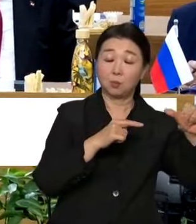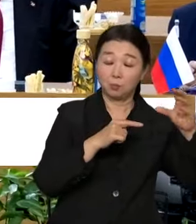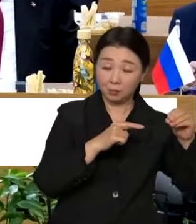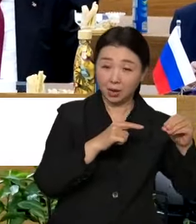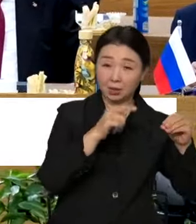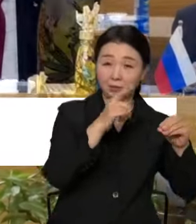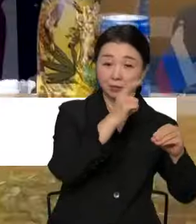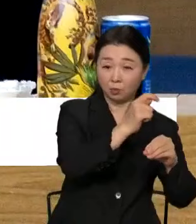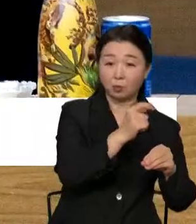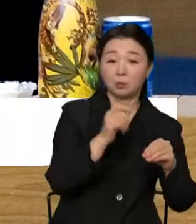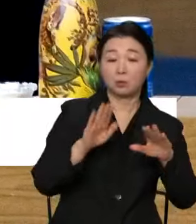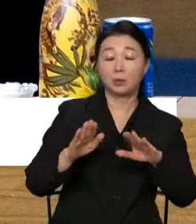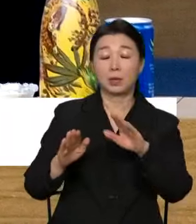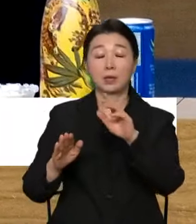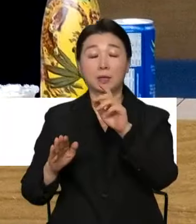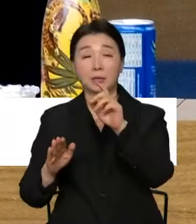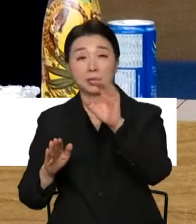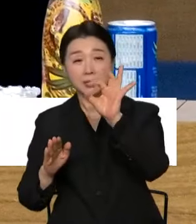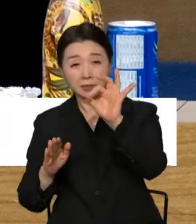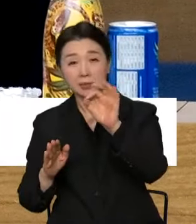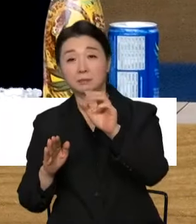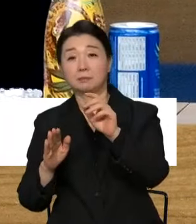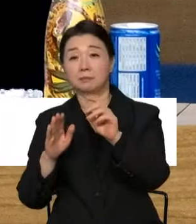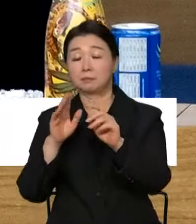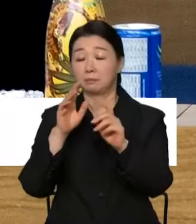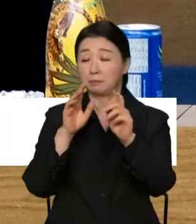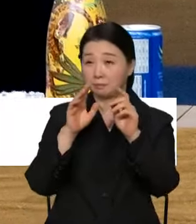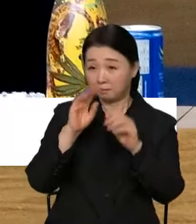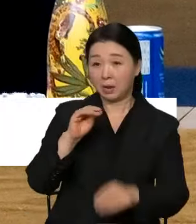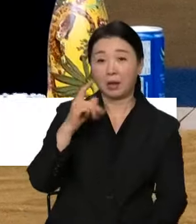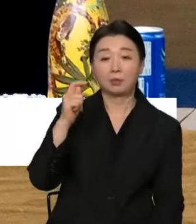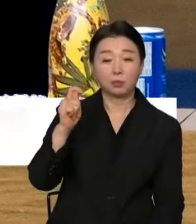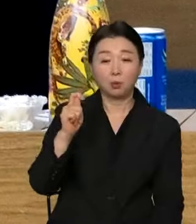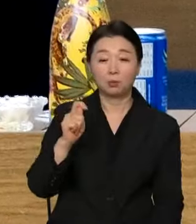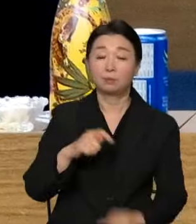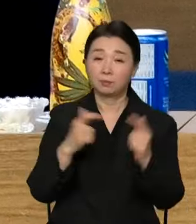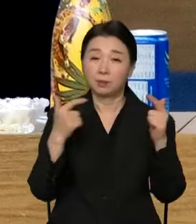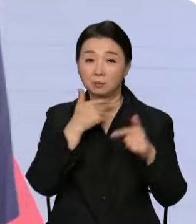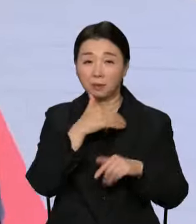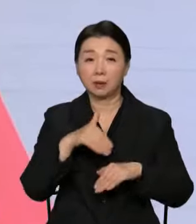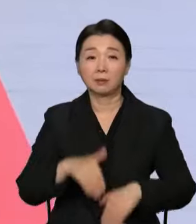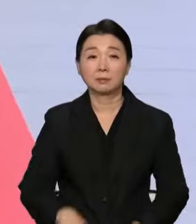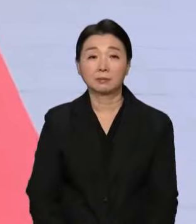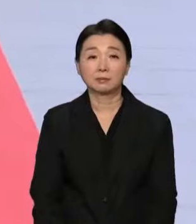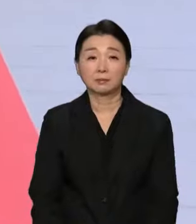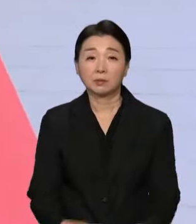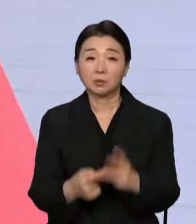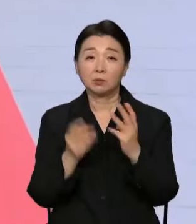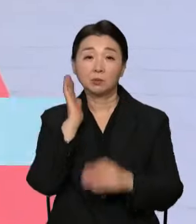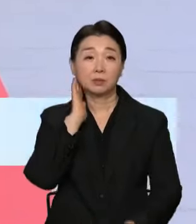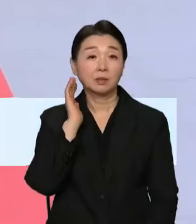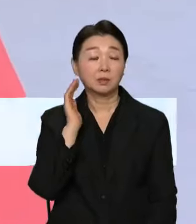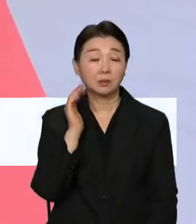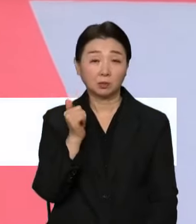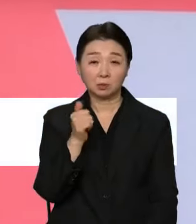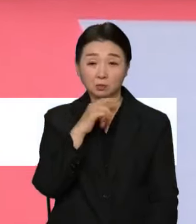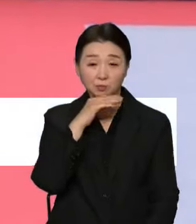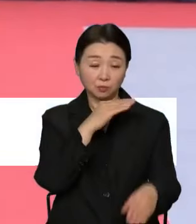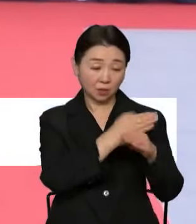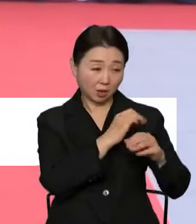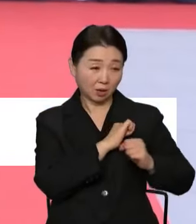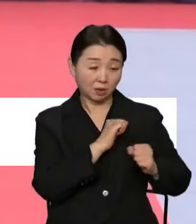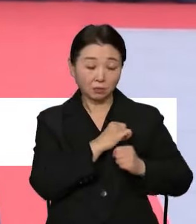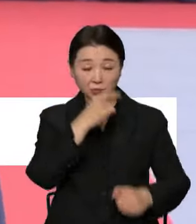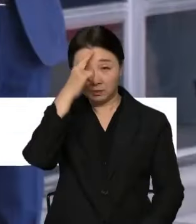2배 확대한 데 이어 내년엔 15만 톤으로 늘리겠다고 밝혔습니다. 윤 대통령은 북한군의